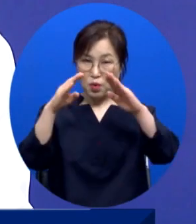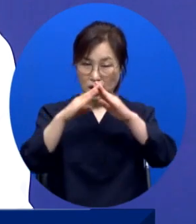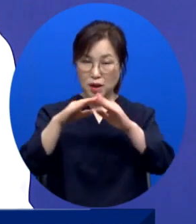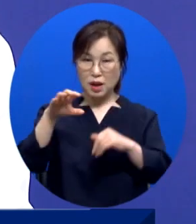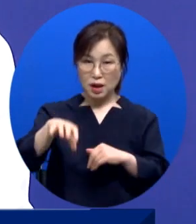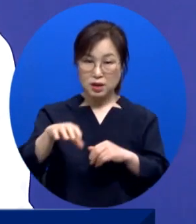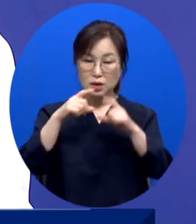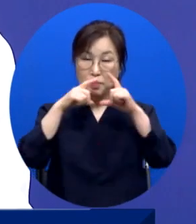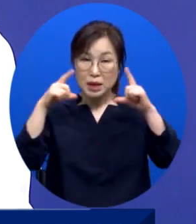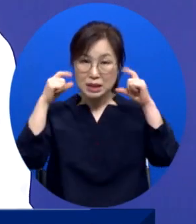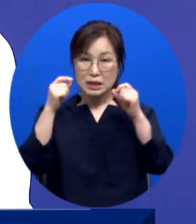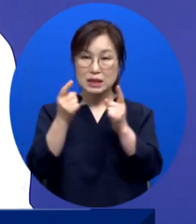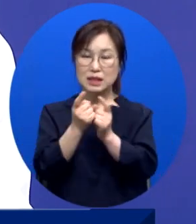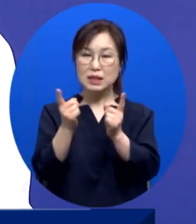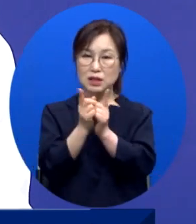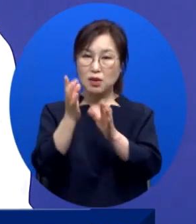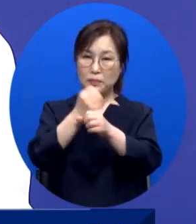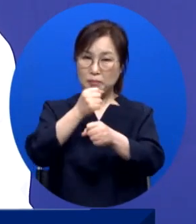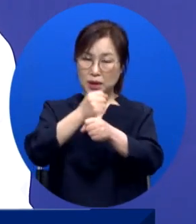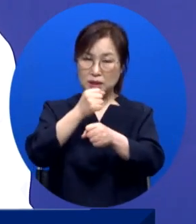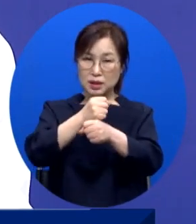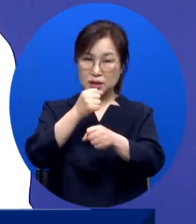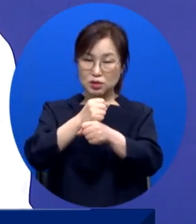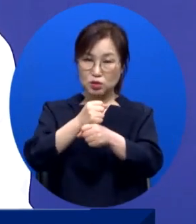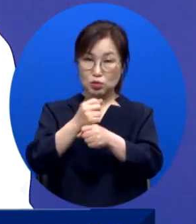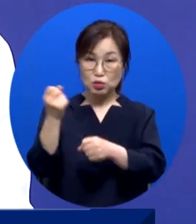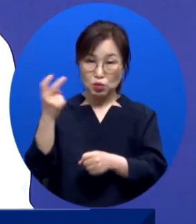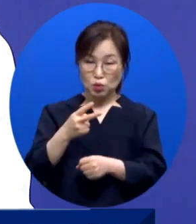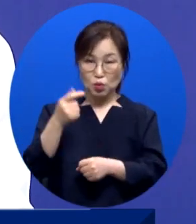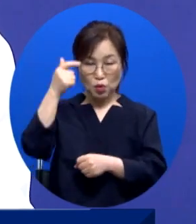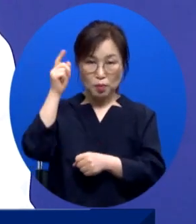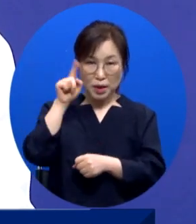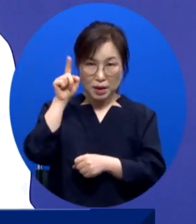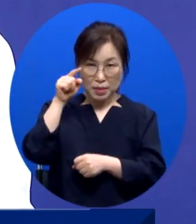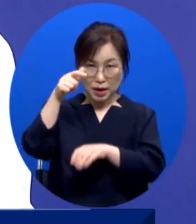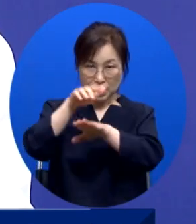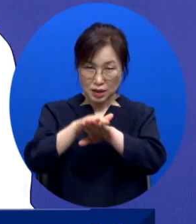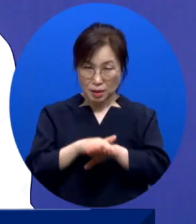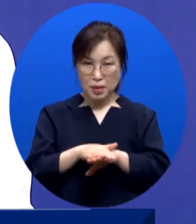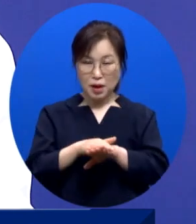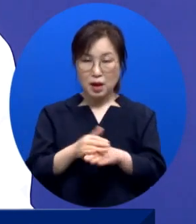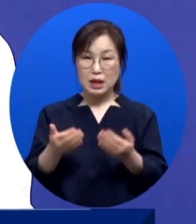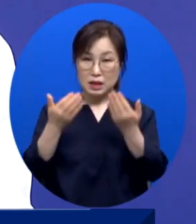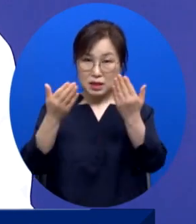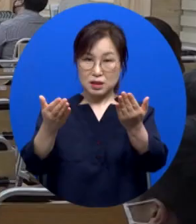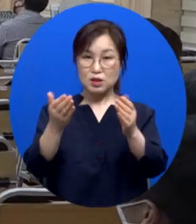이웃과 교회들을 도왔습니다. 또 매일 저녁 예배를 이어가고 있다고 하는데요. 최대진 기자입니다.